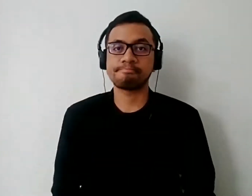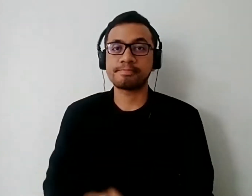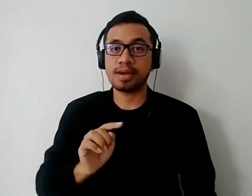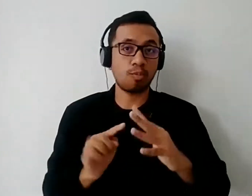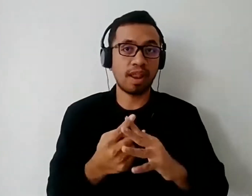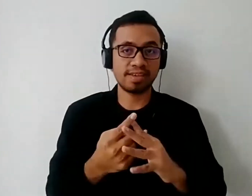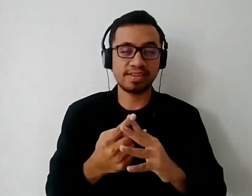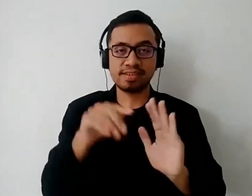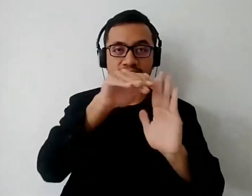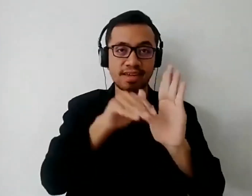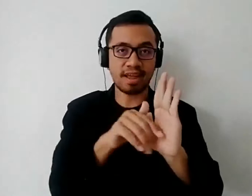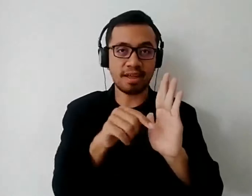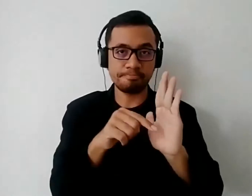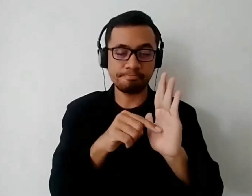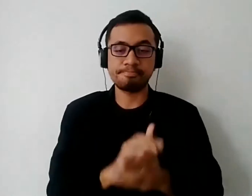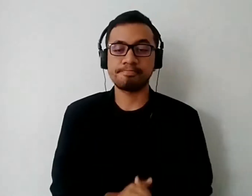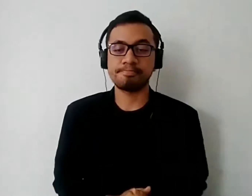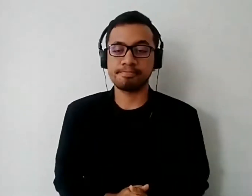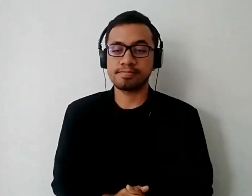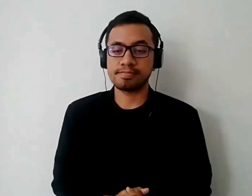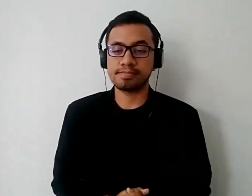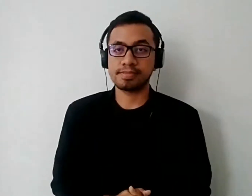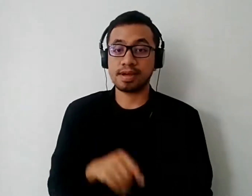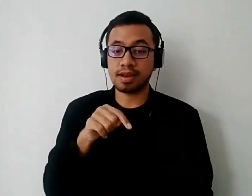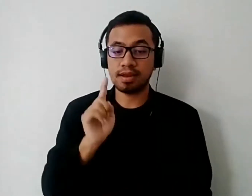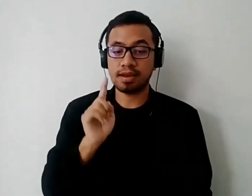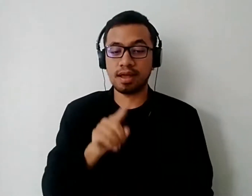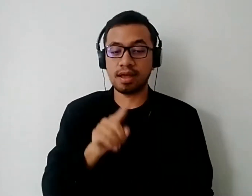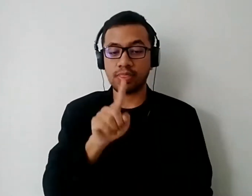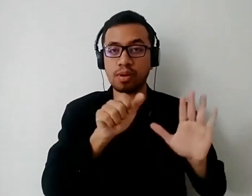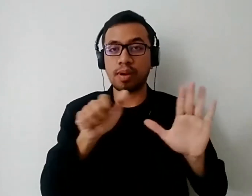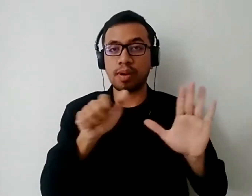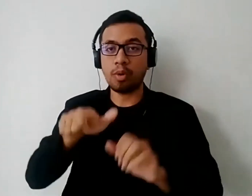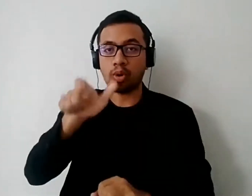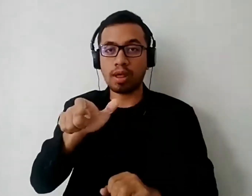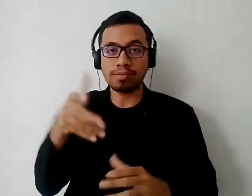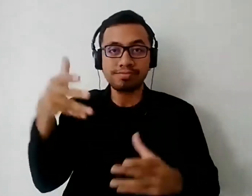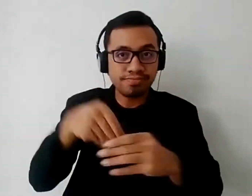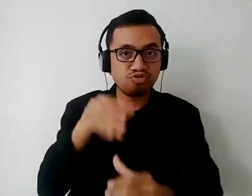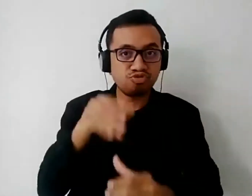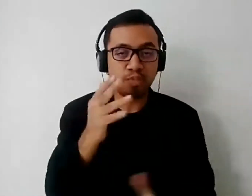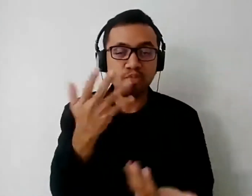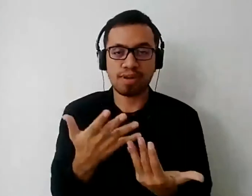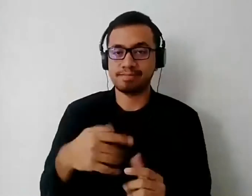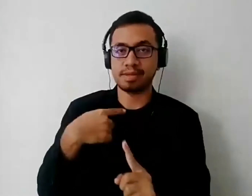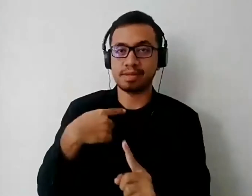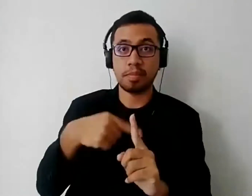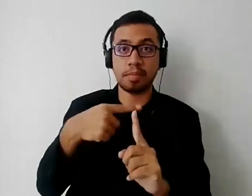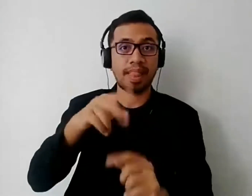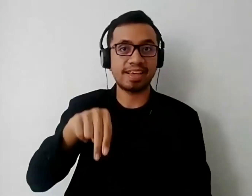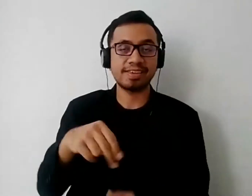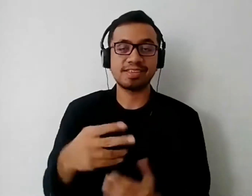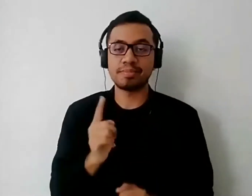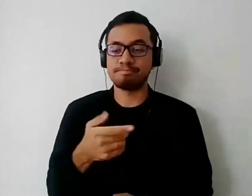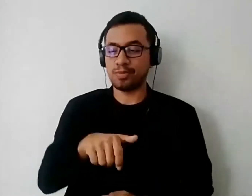acara kita. Jadi saat ini ada 166 attendees yang sudah bergabung dan kelihatannya akan masih bertambah karena dari jumlah pendaftaran